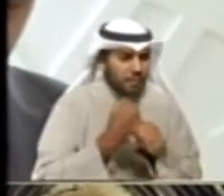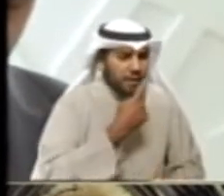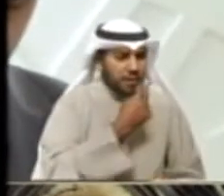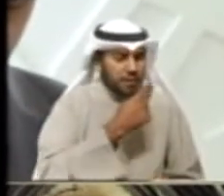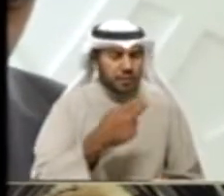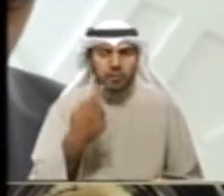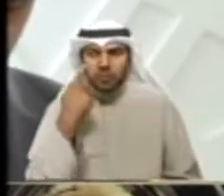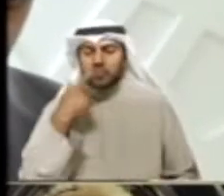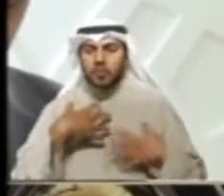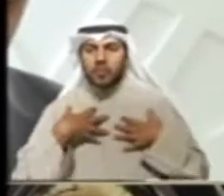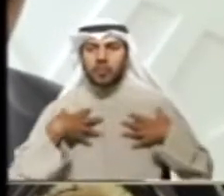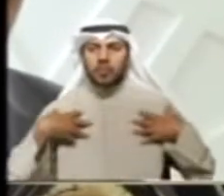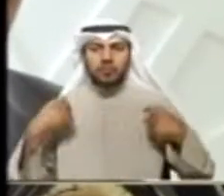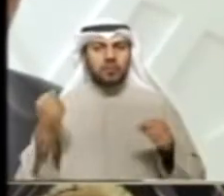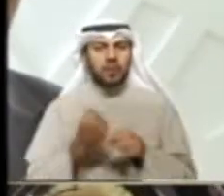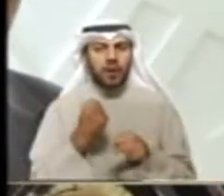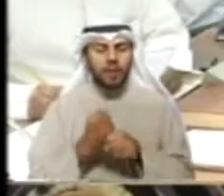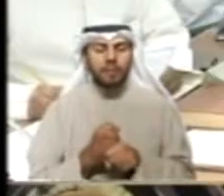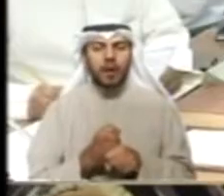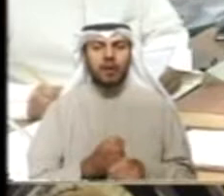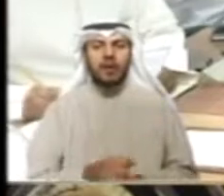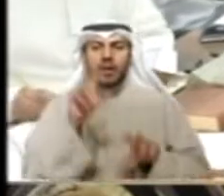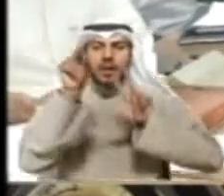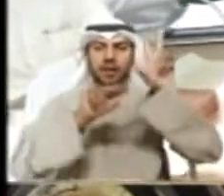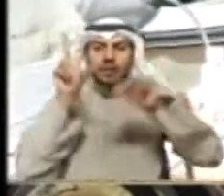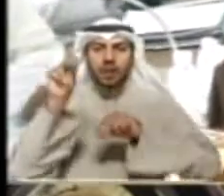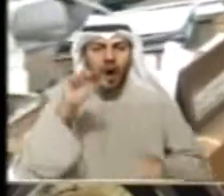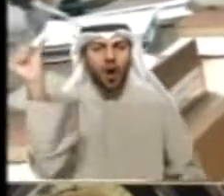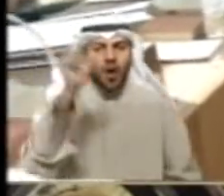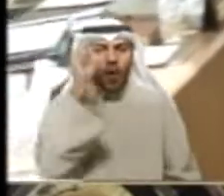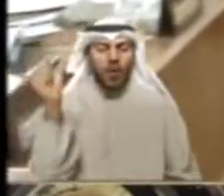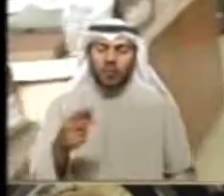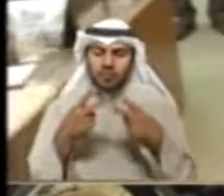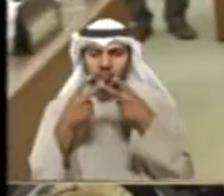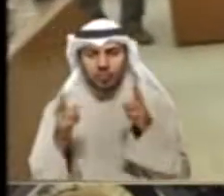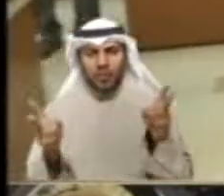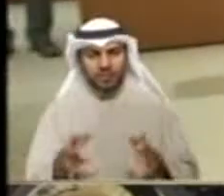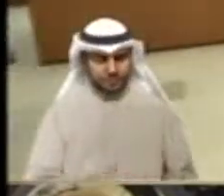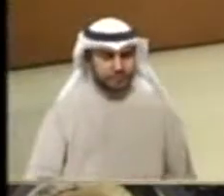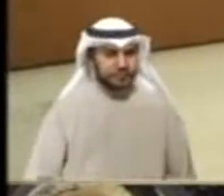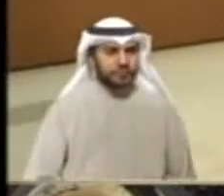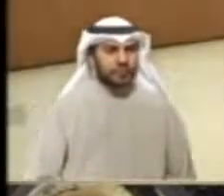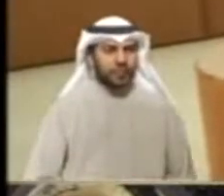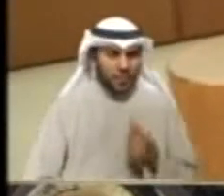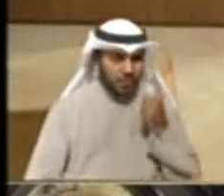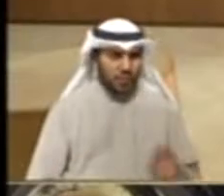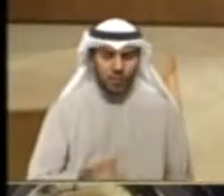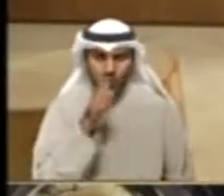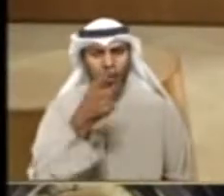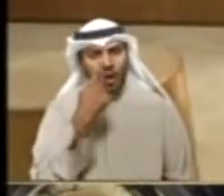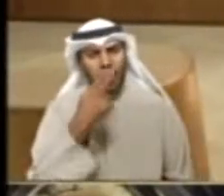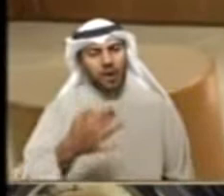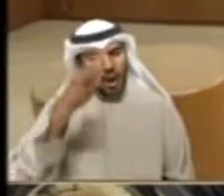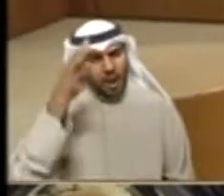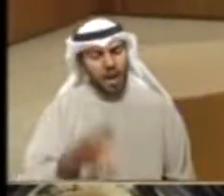جداً من الاتحاد الدولي. من جانب آخر، أكد أعضاء مجلس الأمة على أن إقرار قانون الرياضة أمر